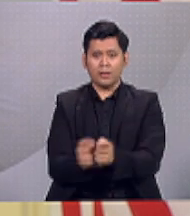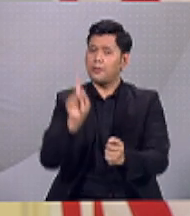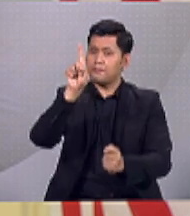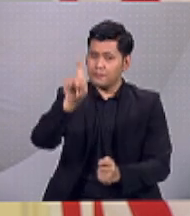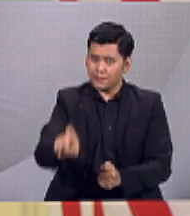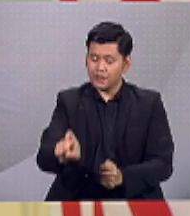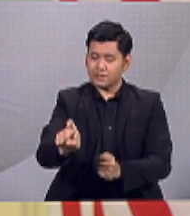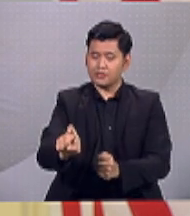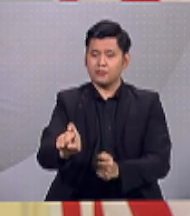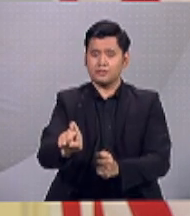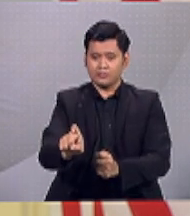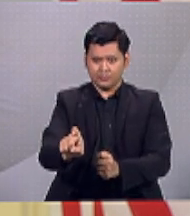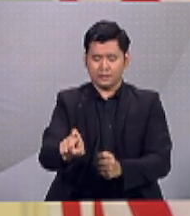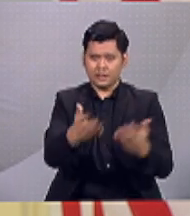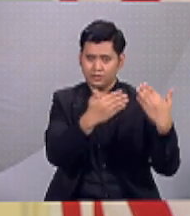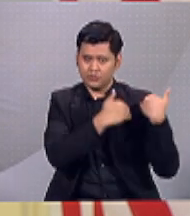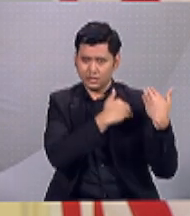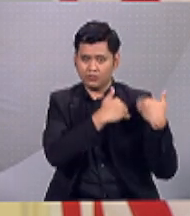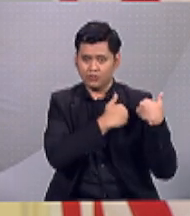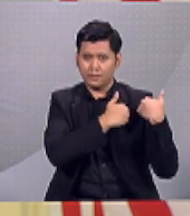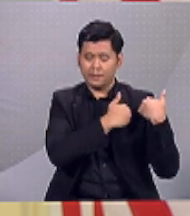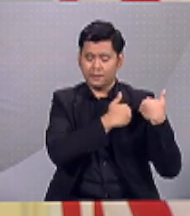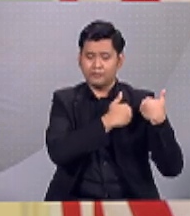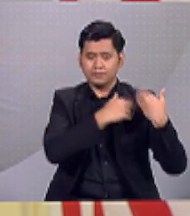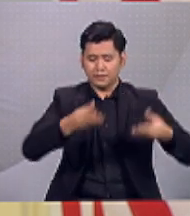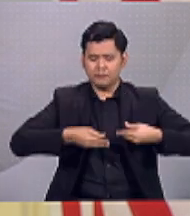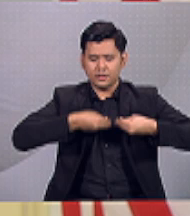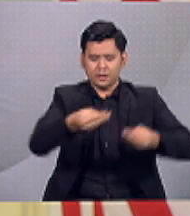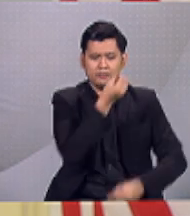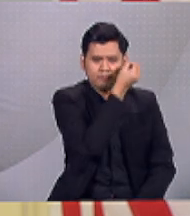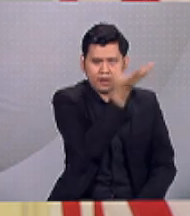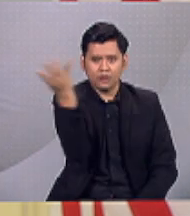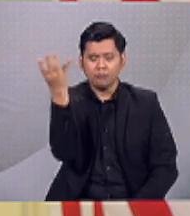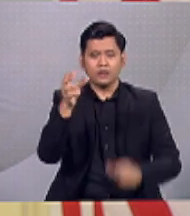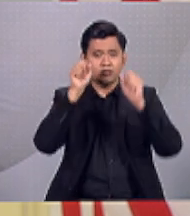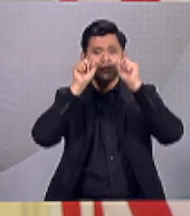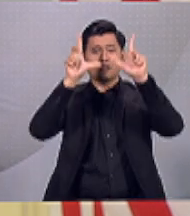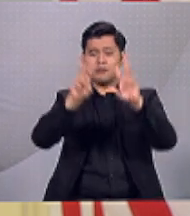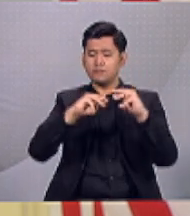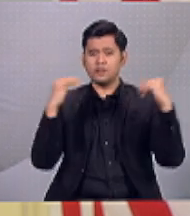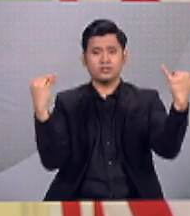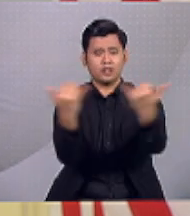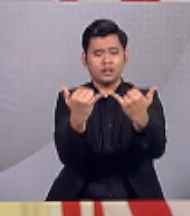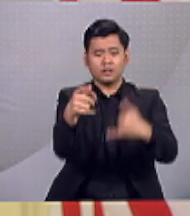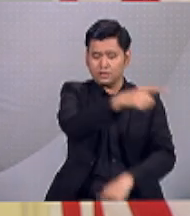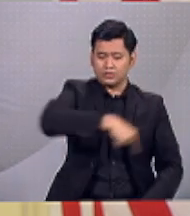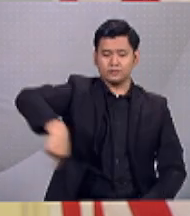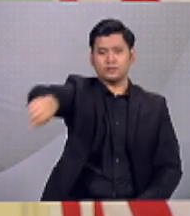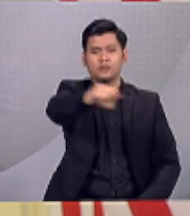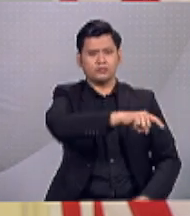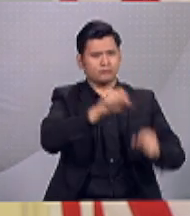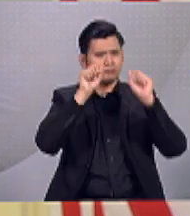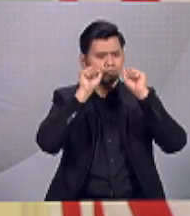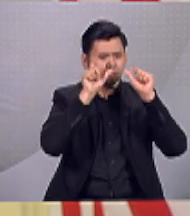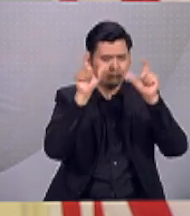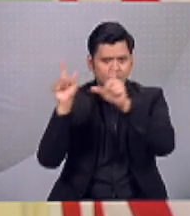perlu memainkan peranan bagi memberikan kesedaran kepada masyarakat di sekitar mereka